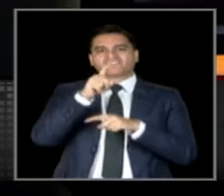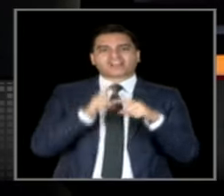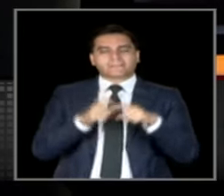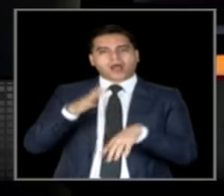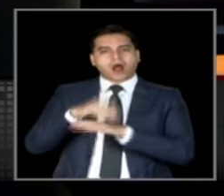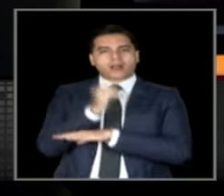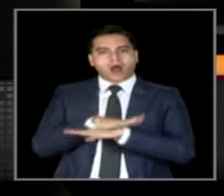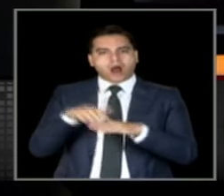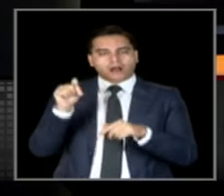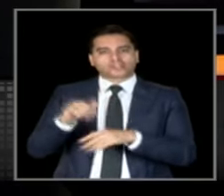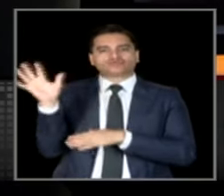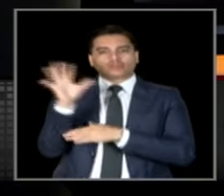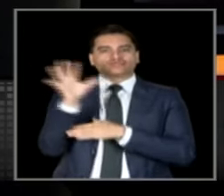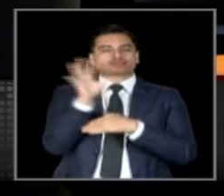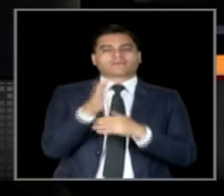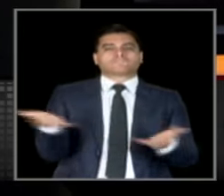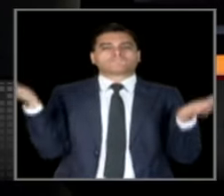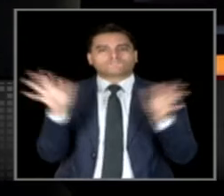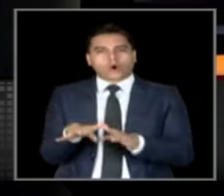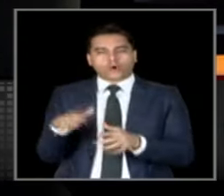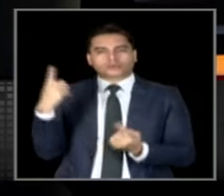75% من أراضيها غابات.